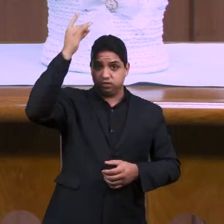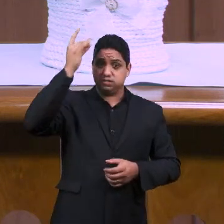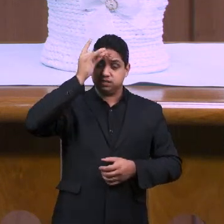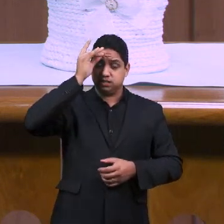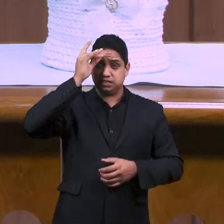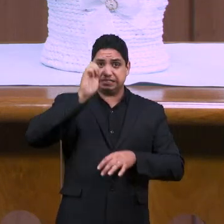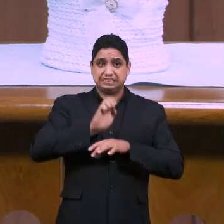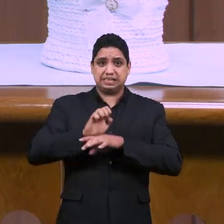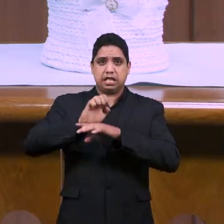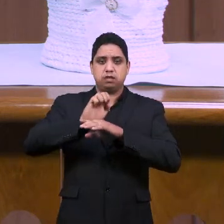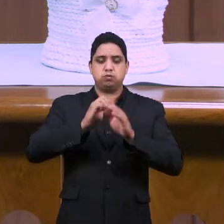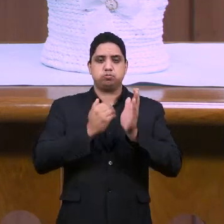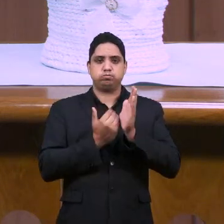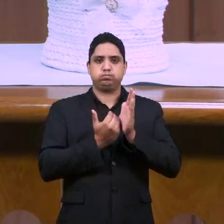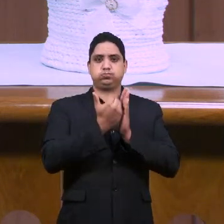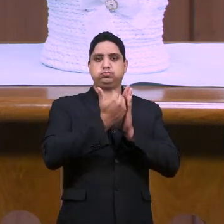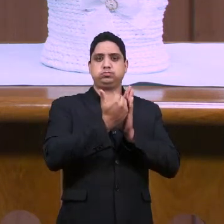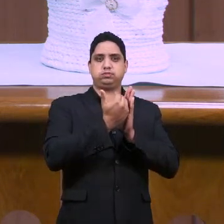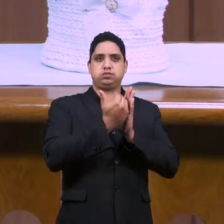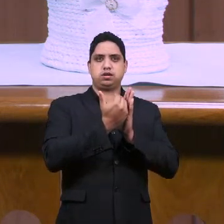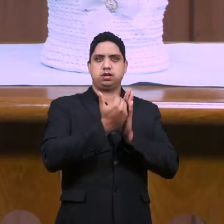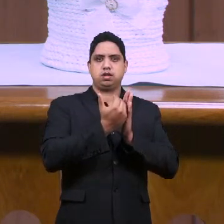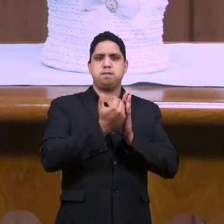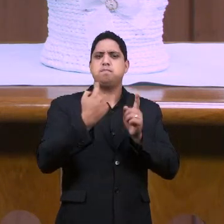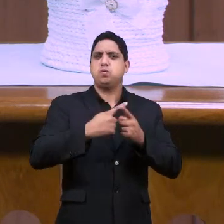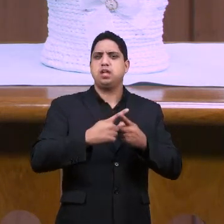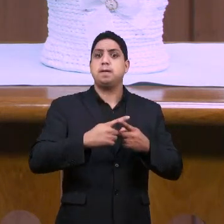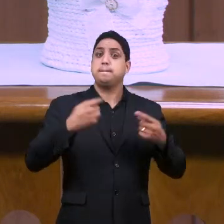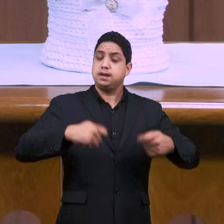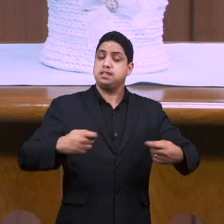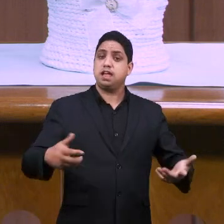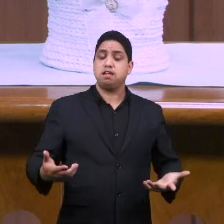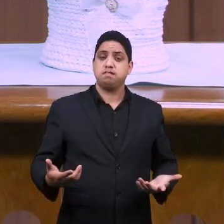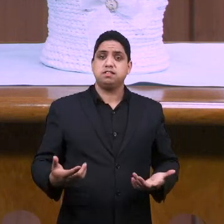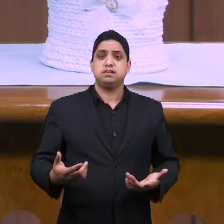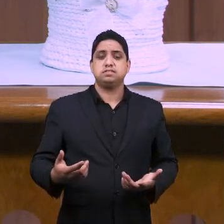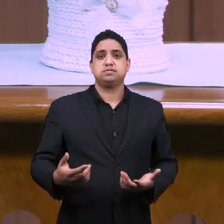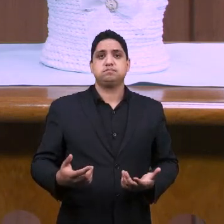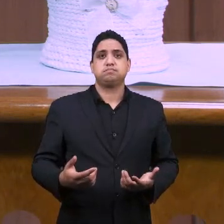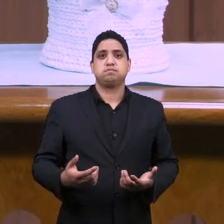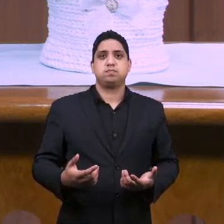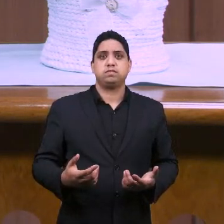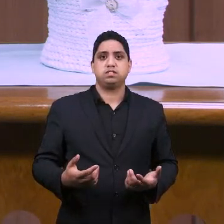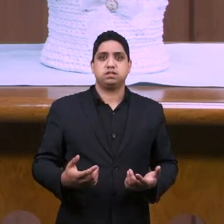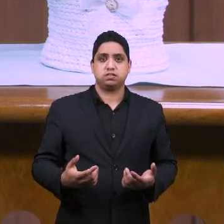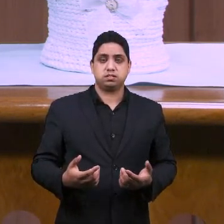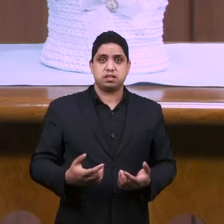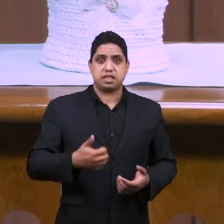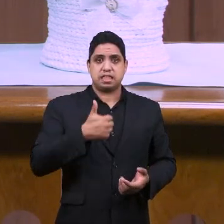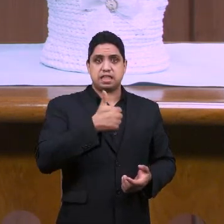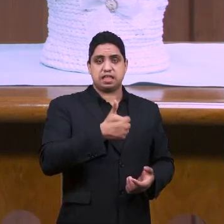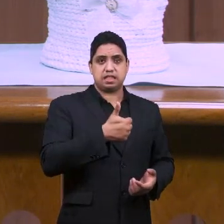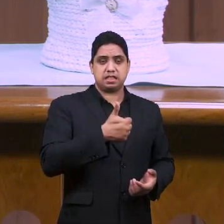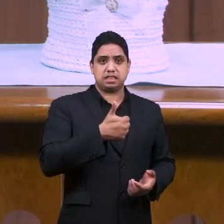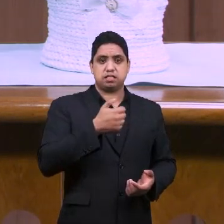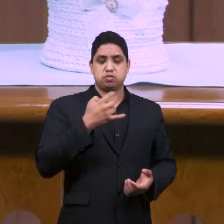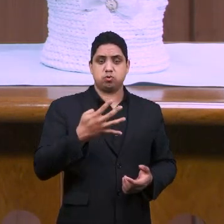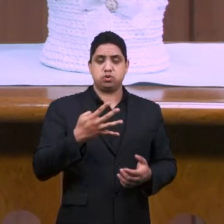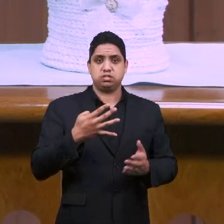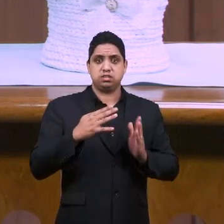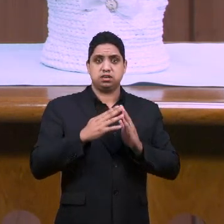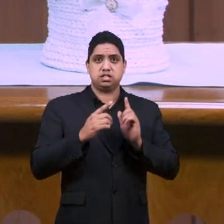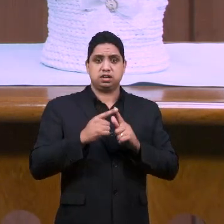l'état du Esprit Saint a remonté dans le nom de participation. Donc,